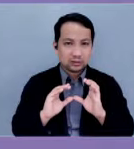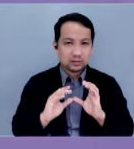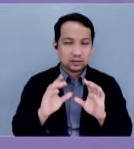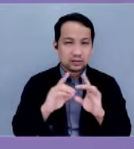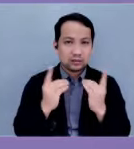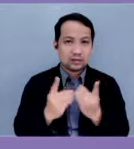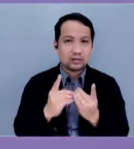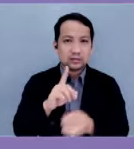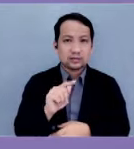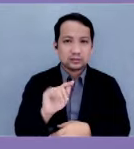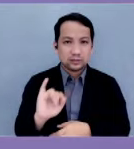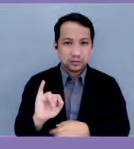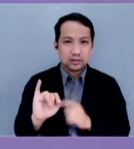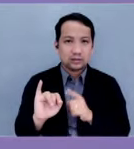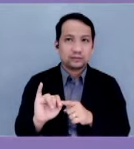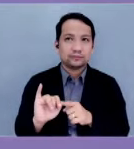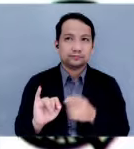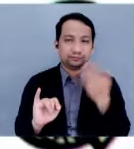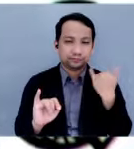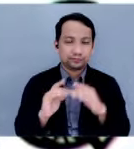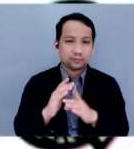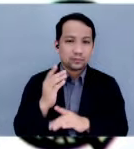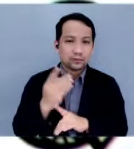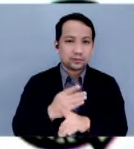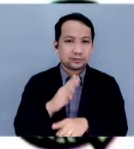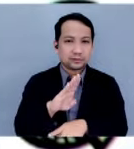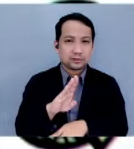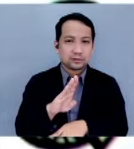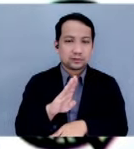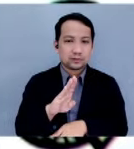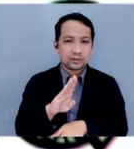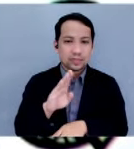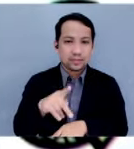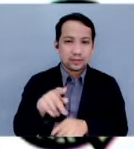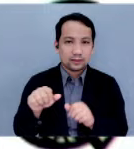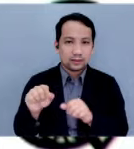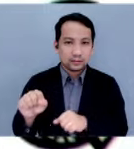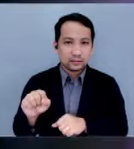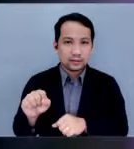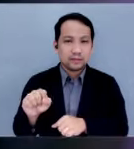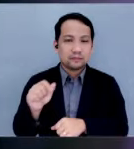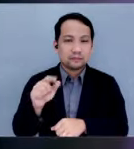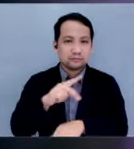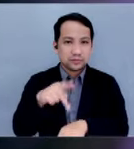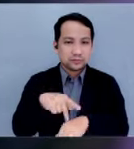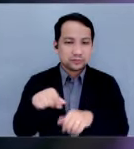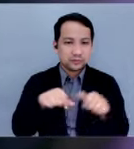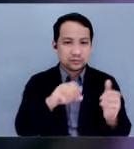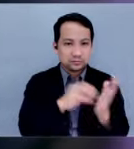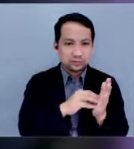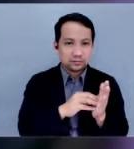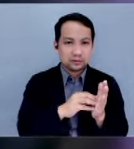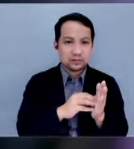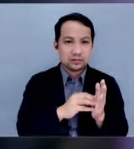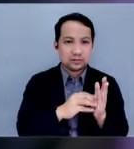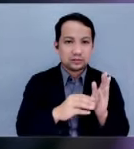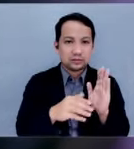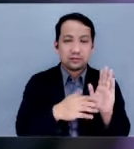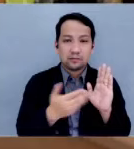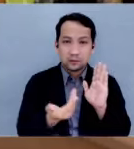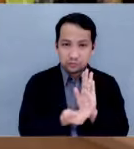and Industry, yung pong kanilang Bureau of Philippine Standard. At dapat may marka o sticker bilang patunay